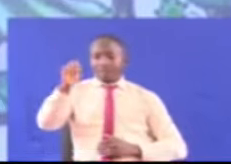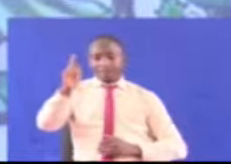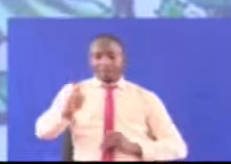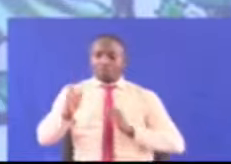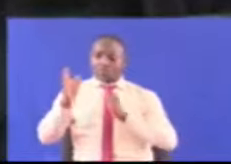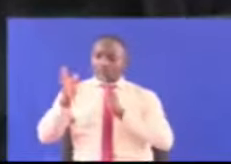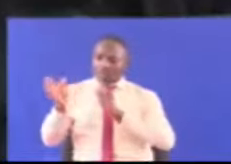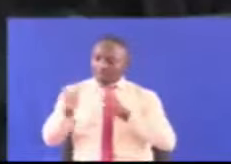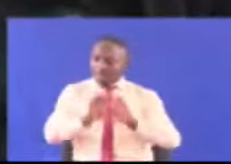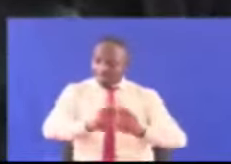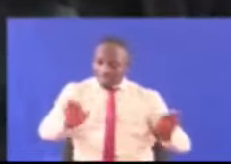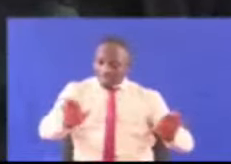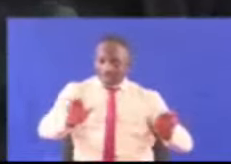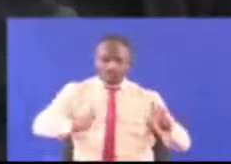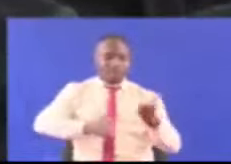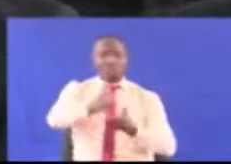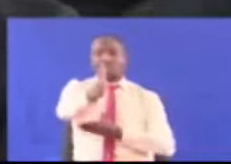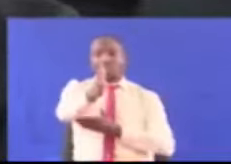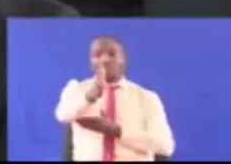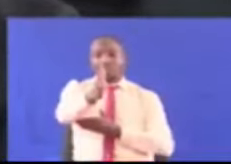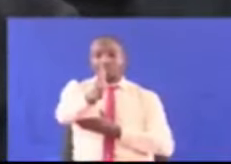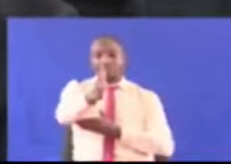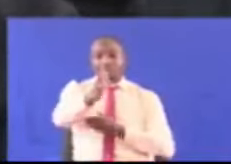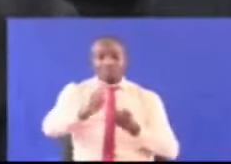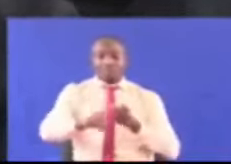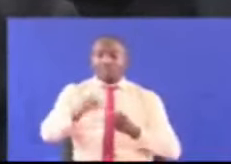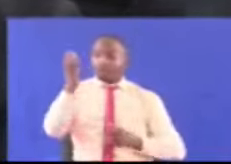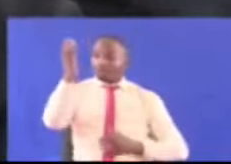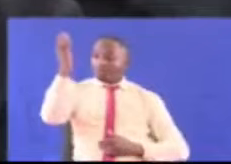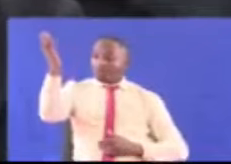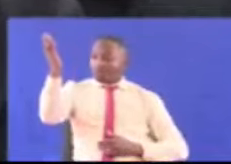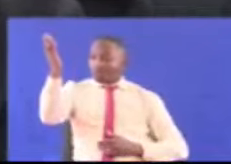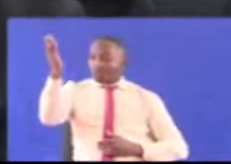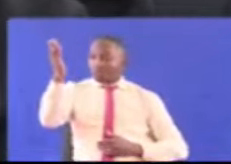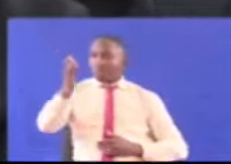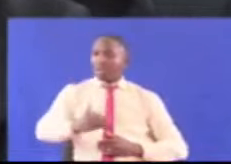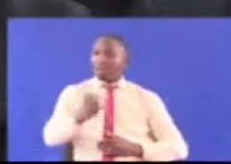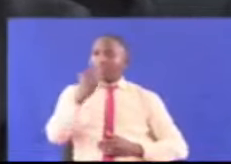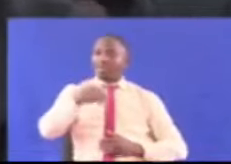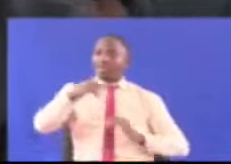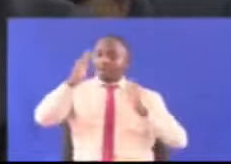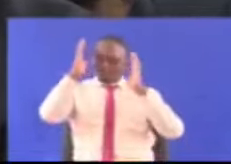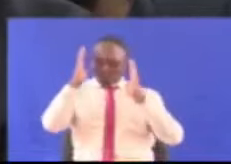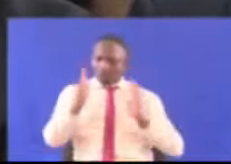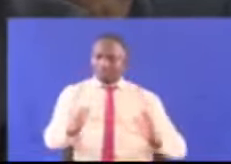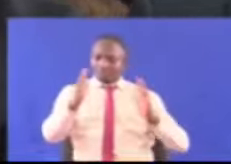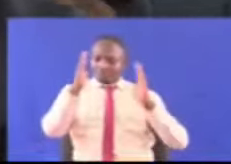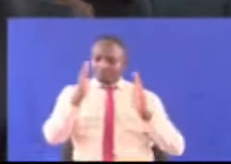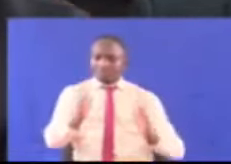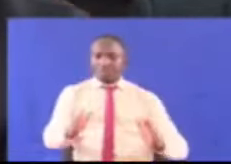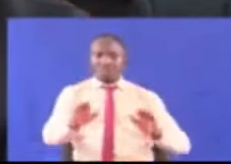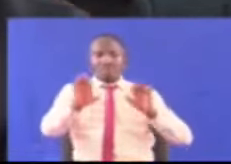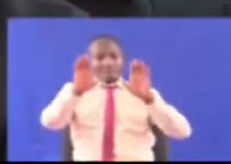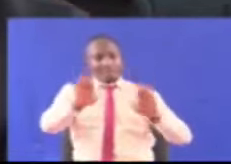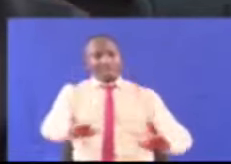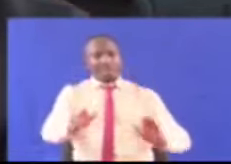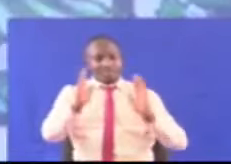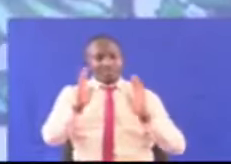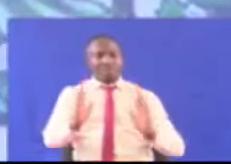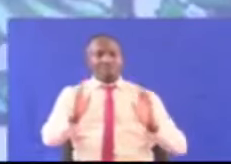huwa. Na hili Mungu alivyolikusudia ndivyo lilivyo na ndivyo